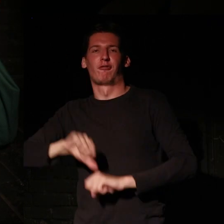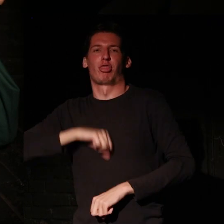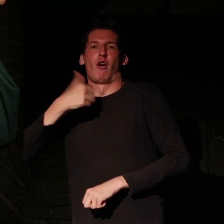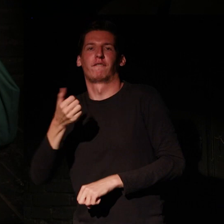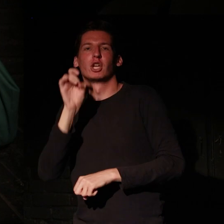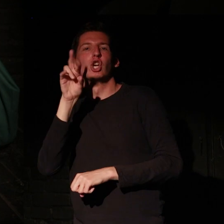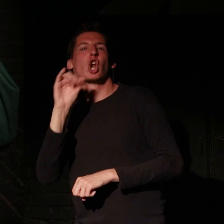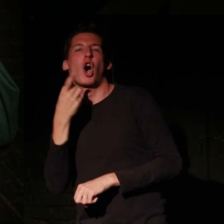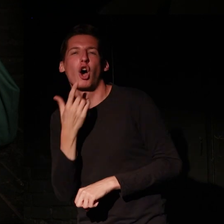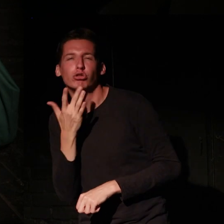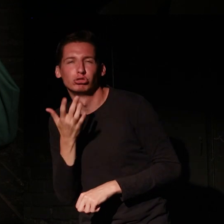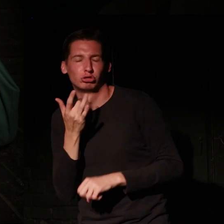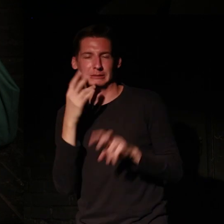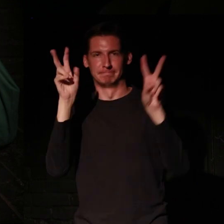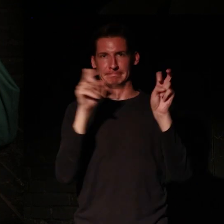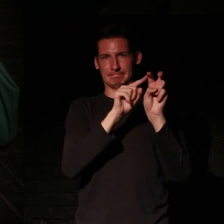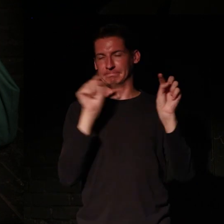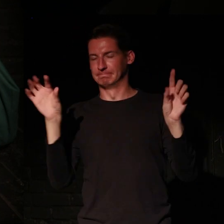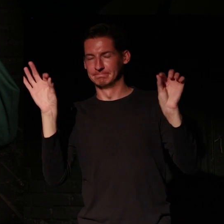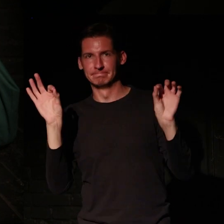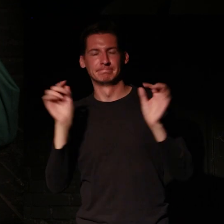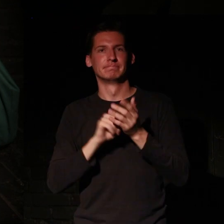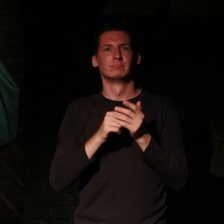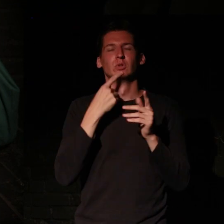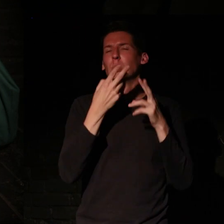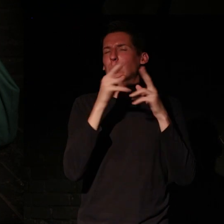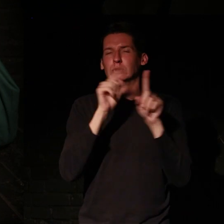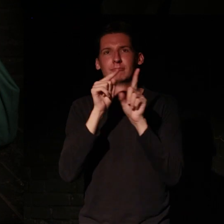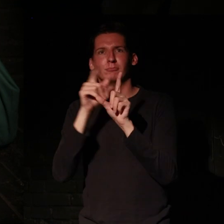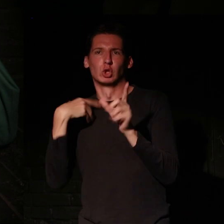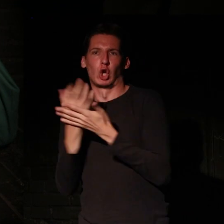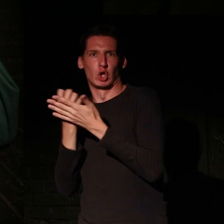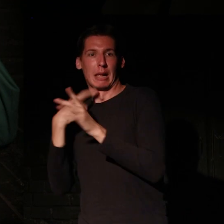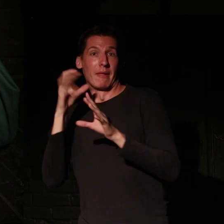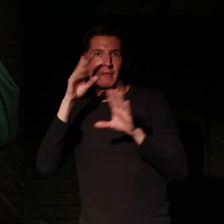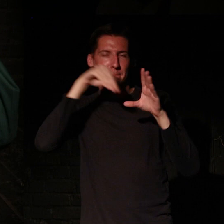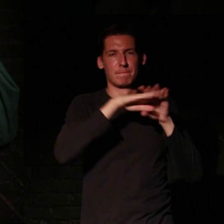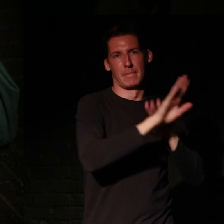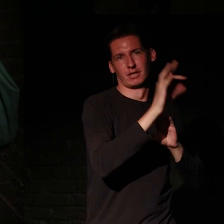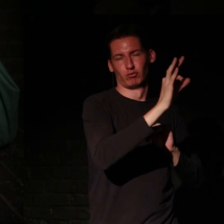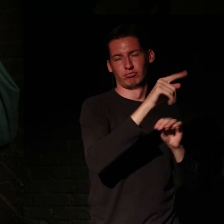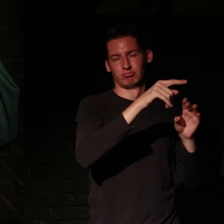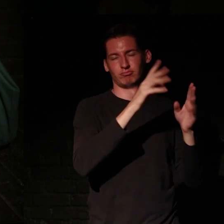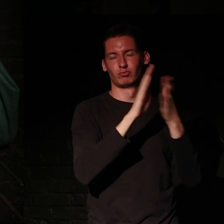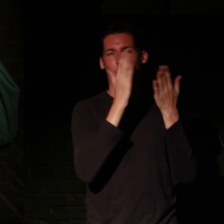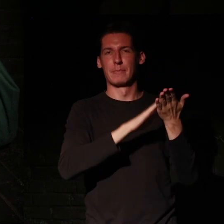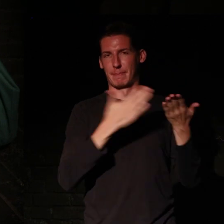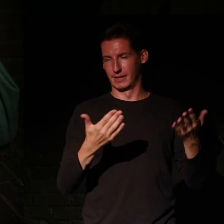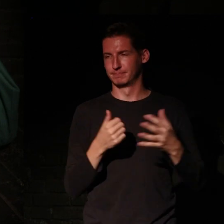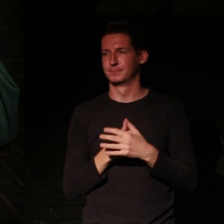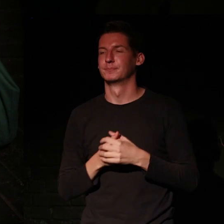zwane biblizmy czy biblicyzmy. Więc w ogóle w naszym